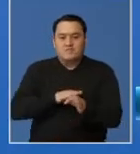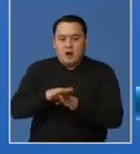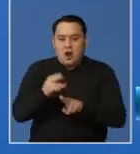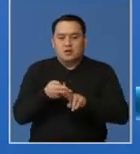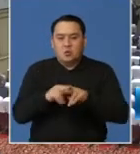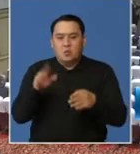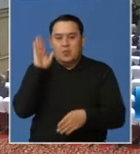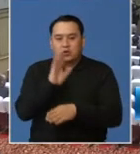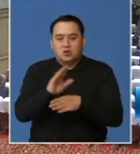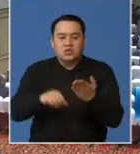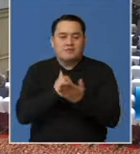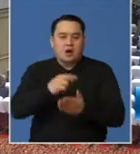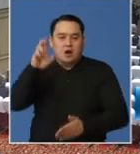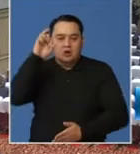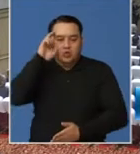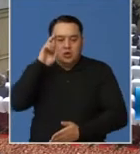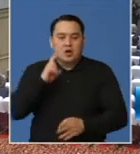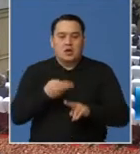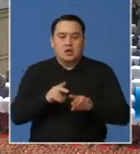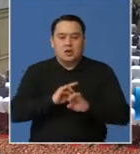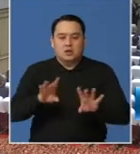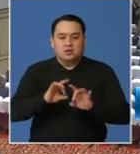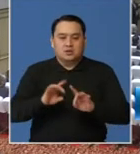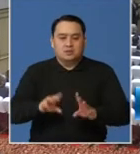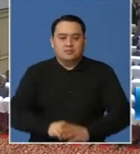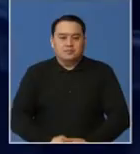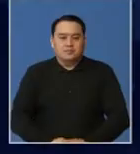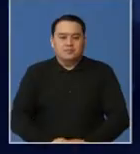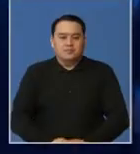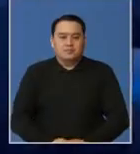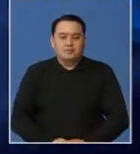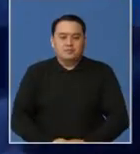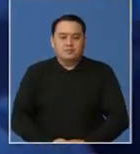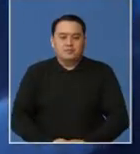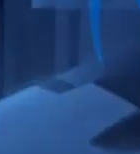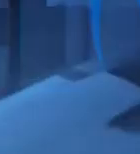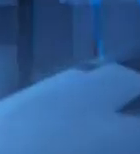выполнить новые поручения главы государства, отметил Амандык Баталов. Асим